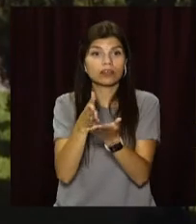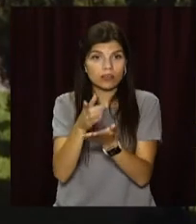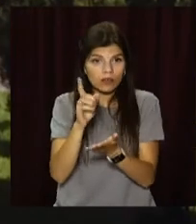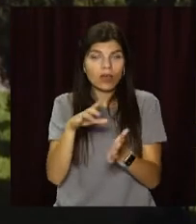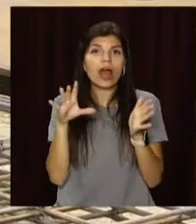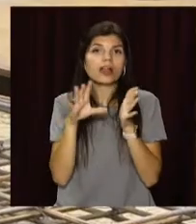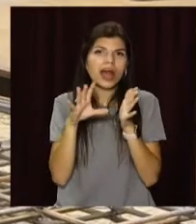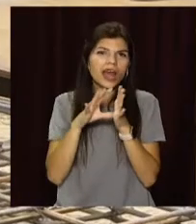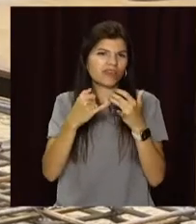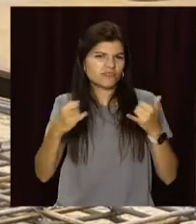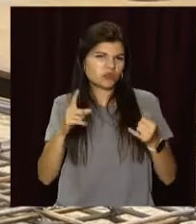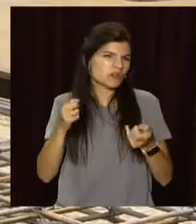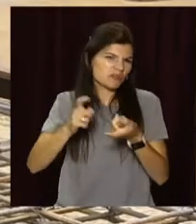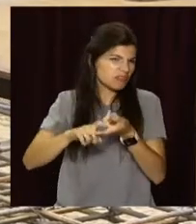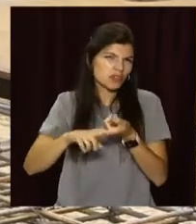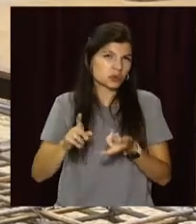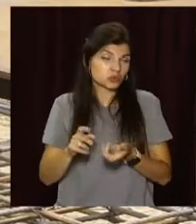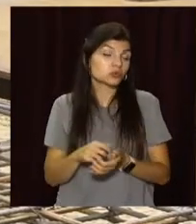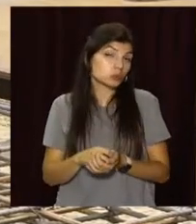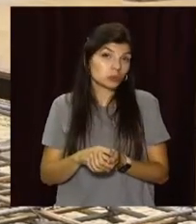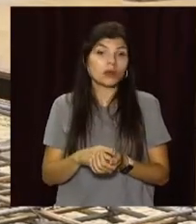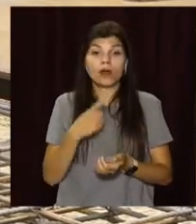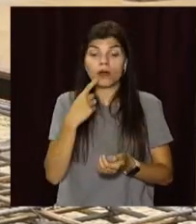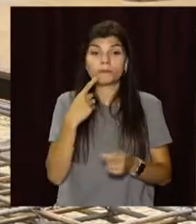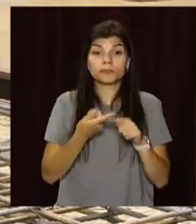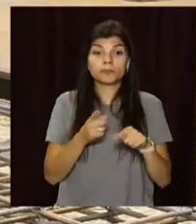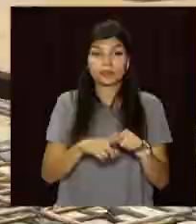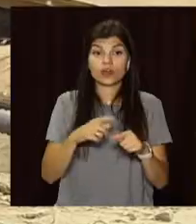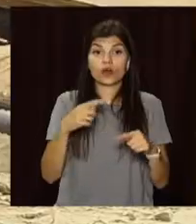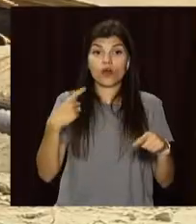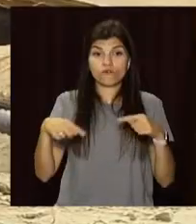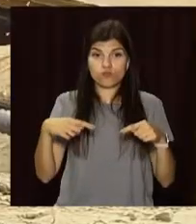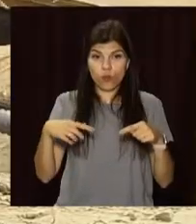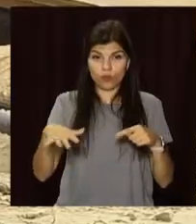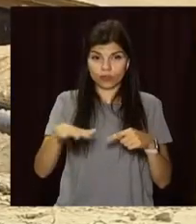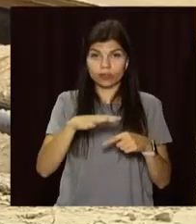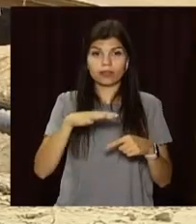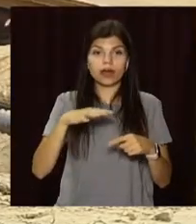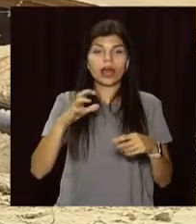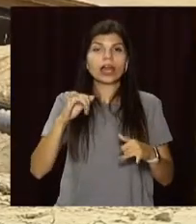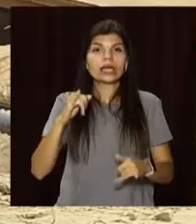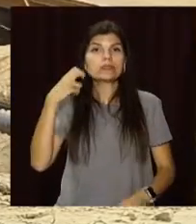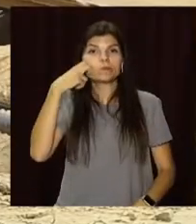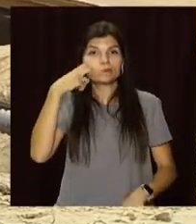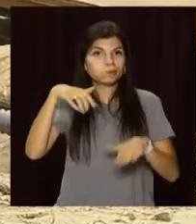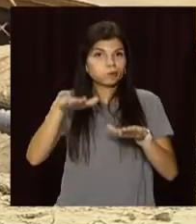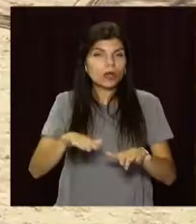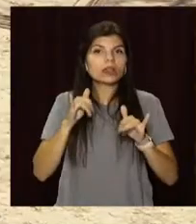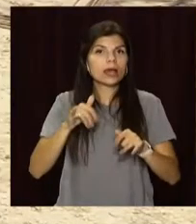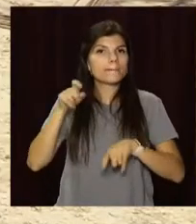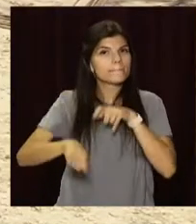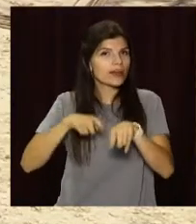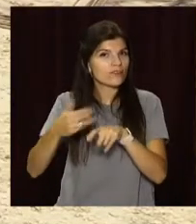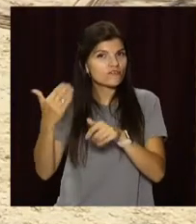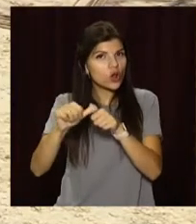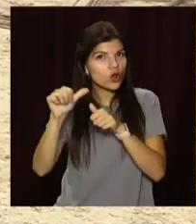електромонтажні роботи. Наступний етап – облаштування футбольного поля та сучасних бігових доріжок з гумовим покриттям. Далі підрядники візьмуться